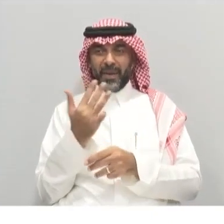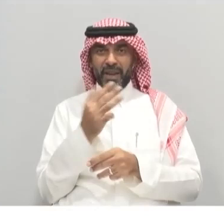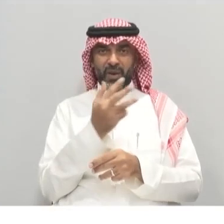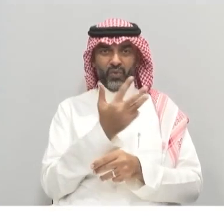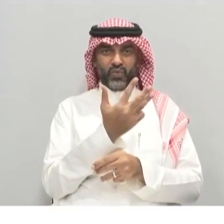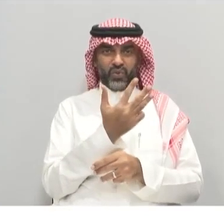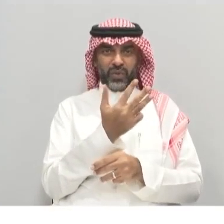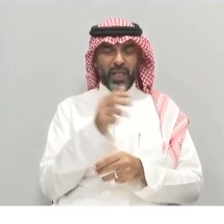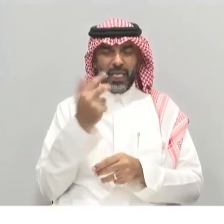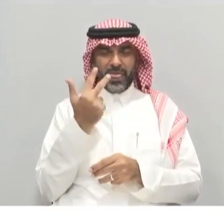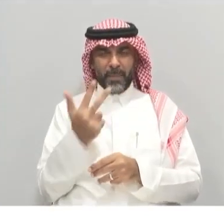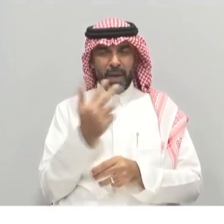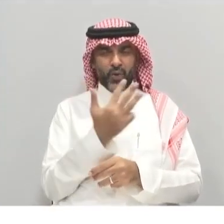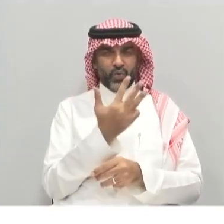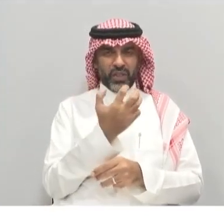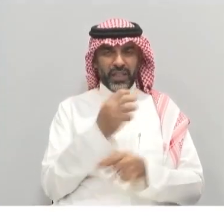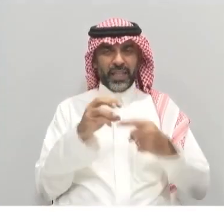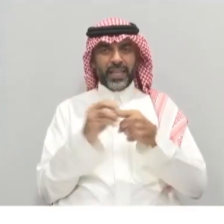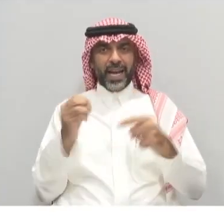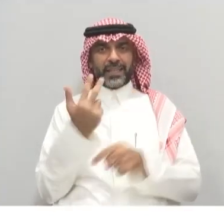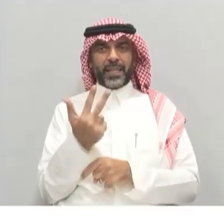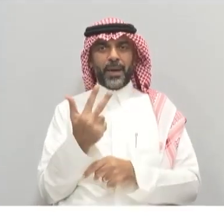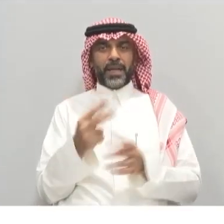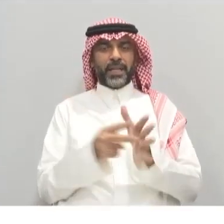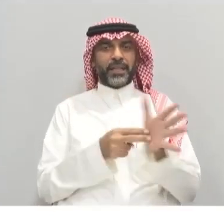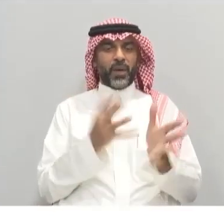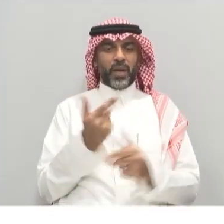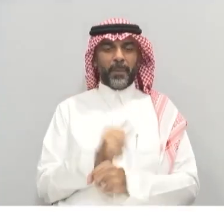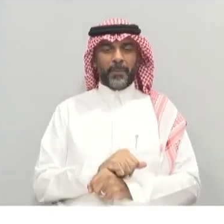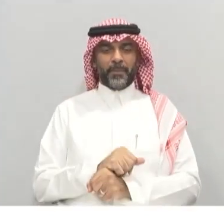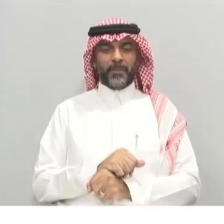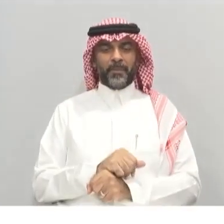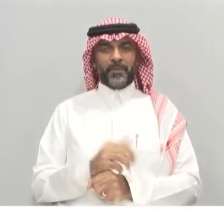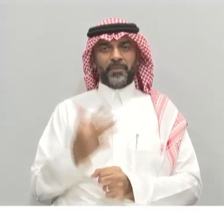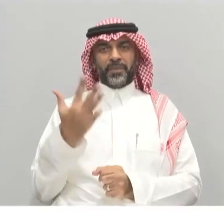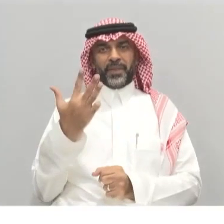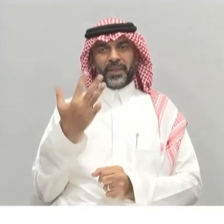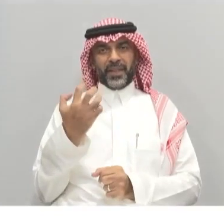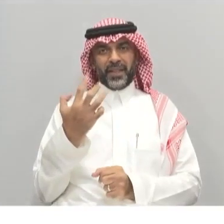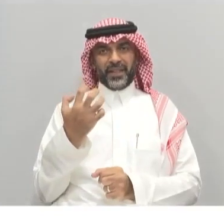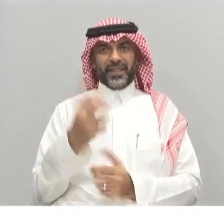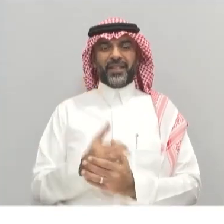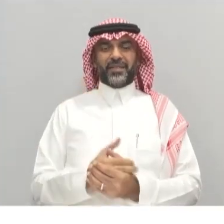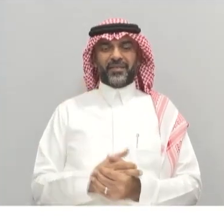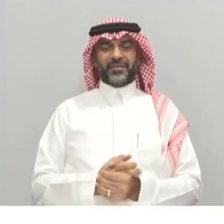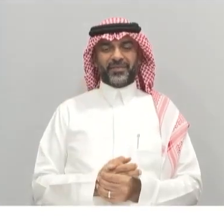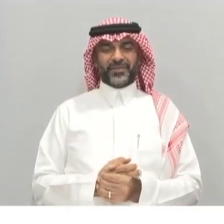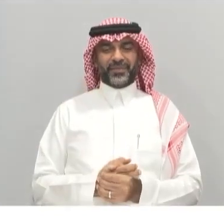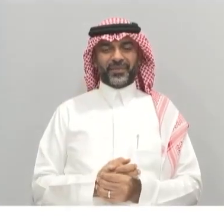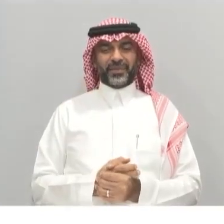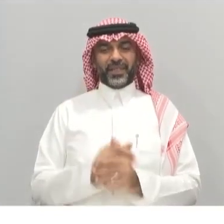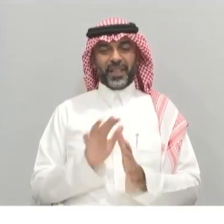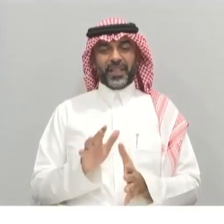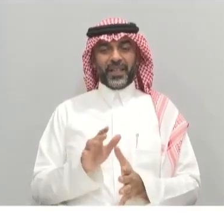من هذه النتيجه لنحصل على الاجابه النهائيه 98 - 8 يكون الناتج 90 اذا